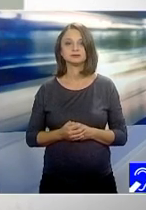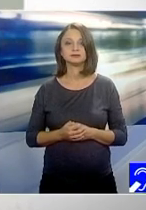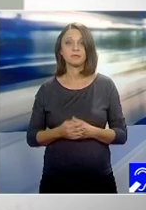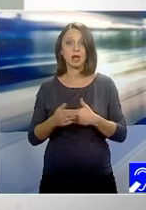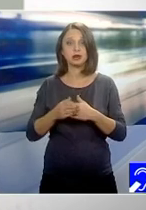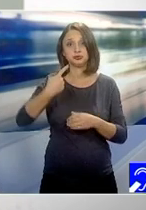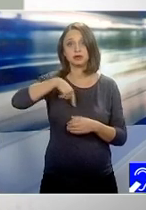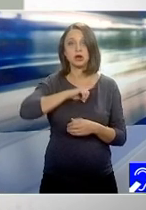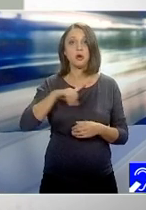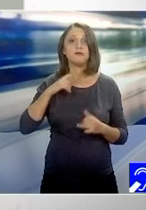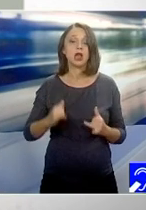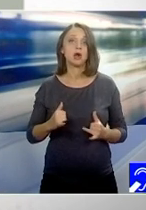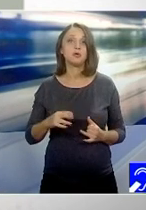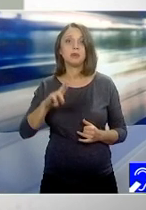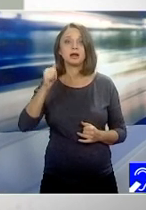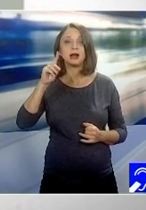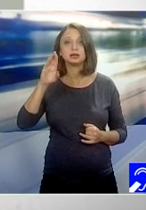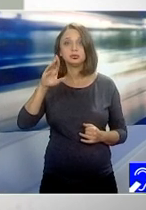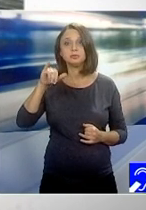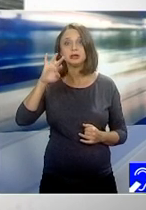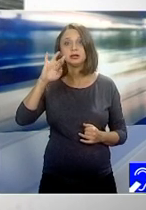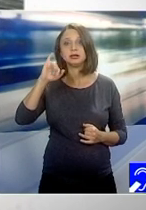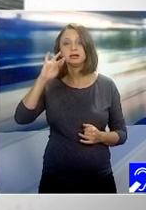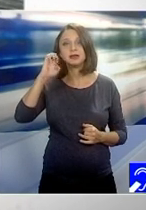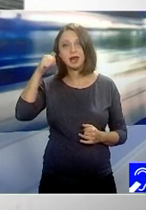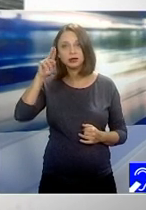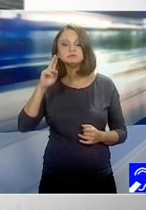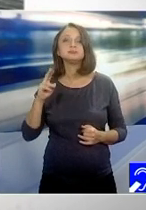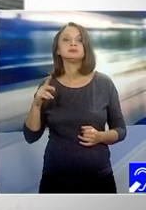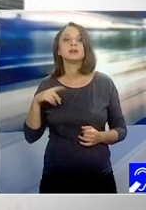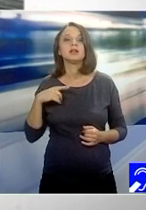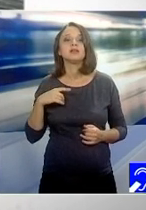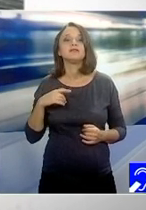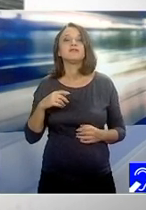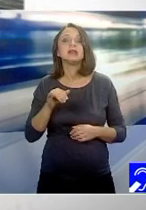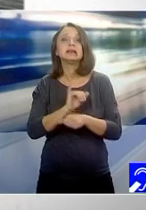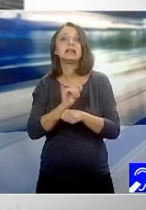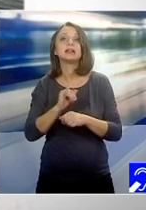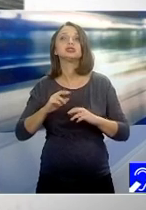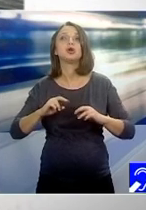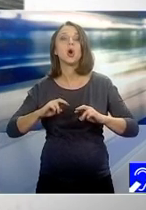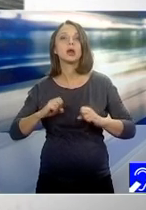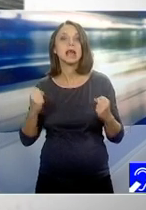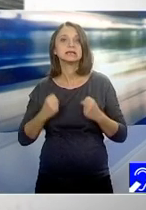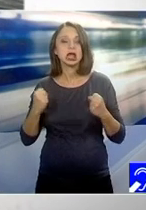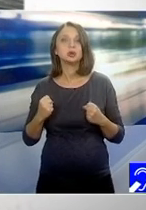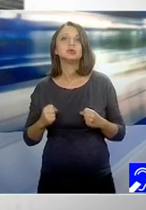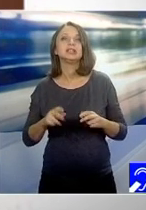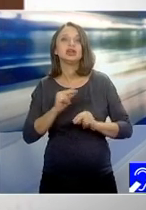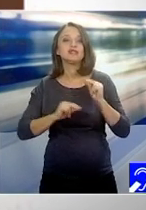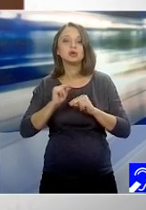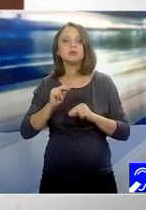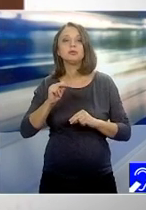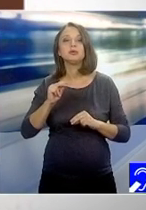Alături de noi se află acum Radu Mititean, director executiv al Clubului de Cicloturism Napoca. Bună ziua! Bine v-am